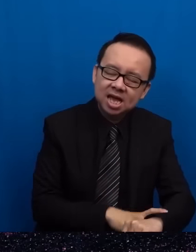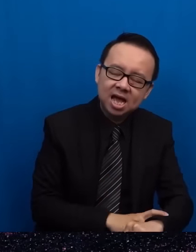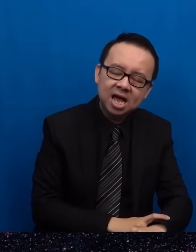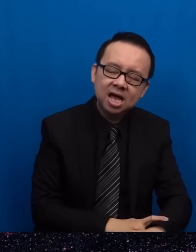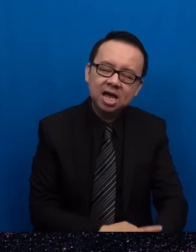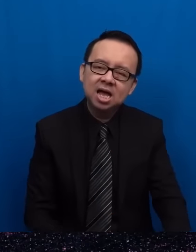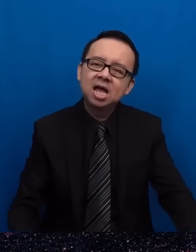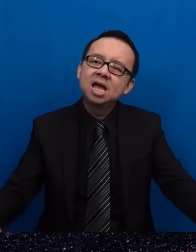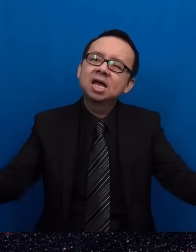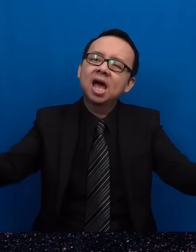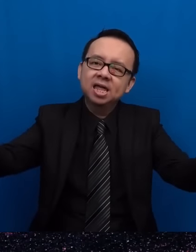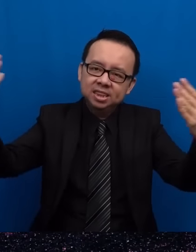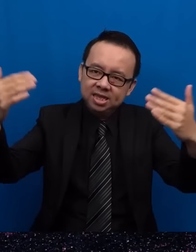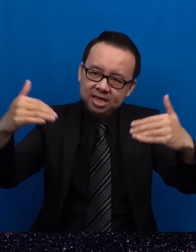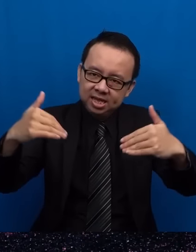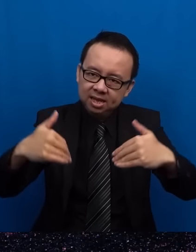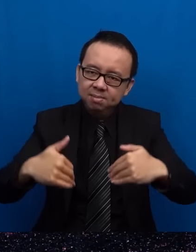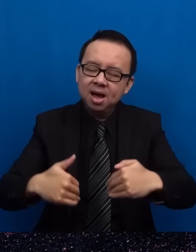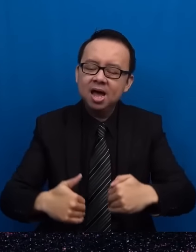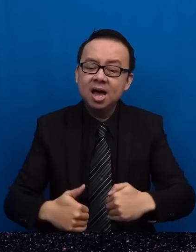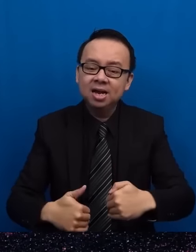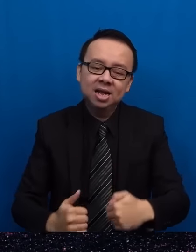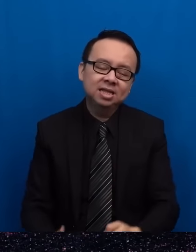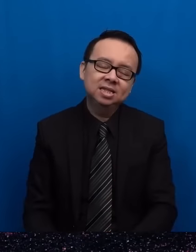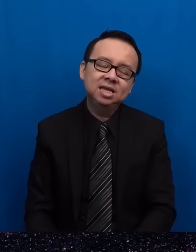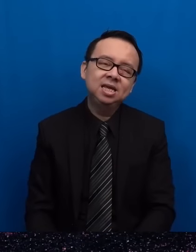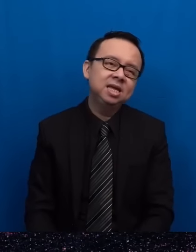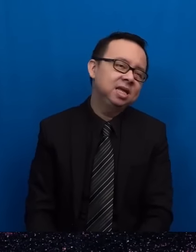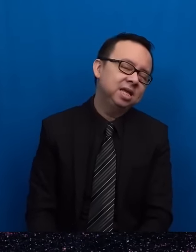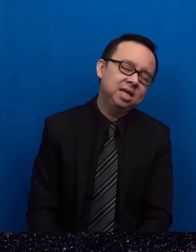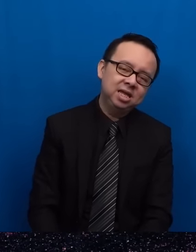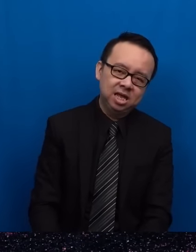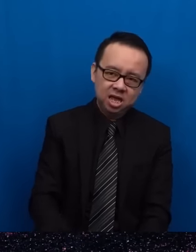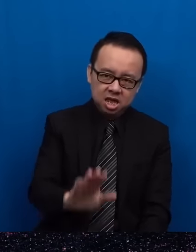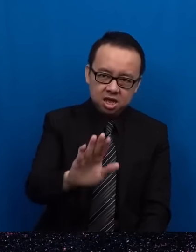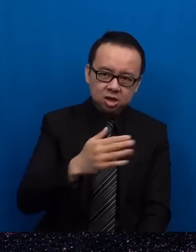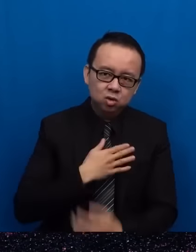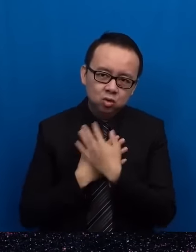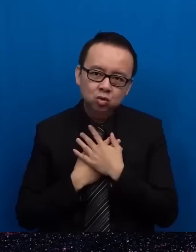Saatnya kan tiba nanti,